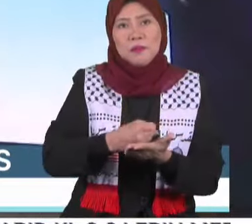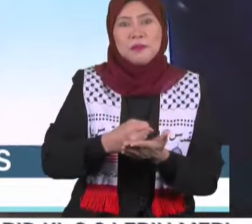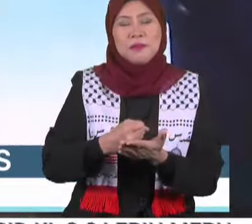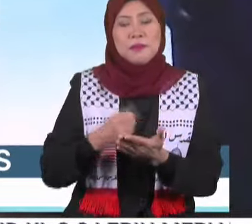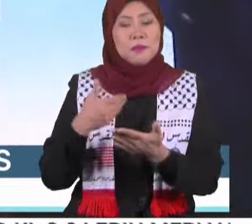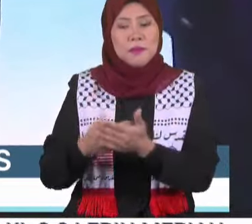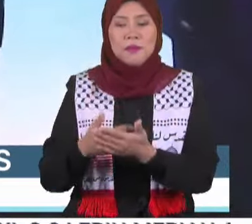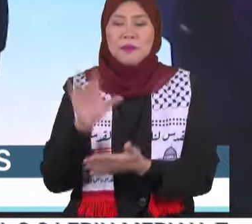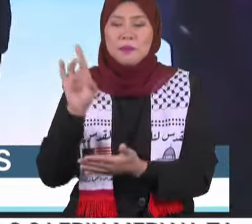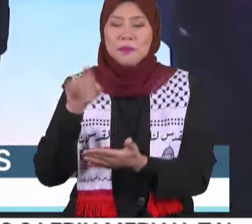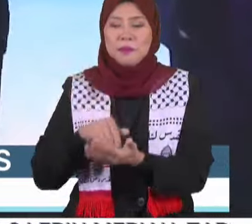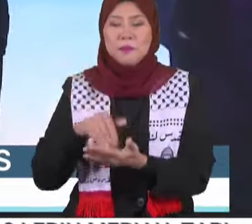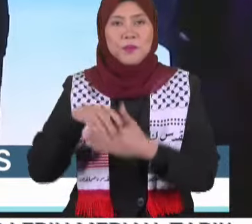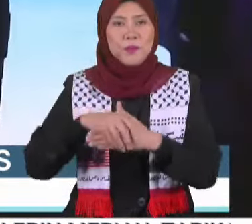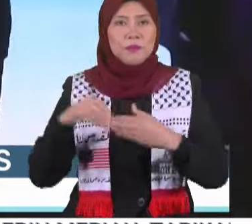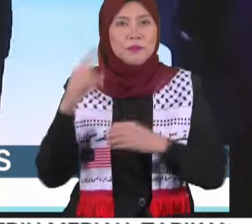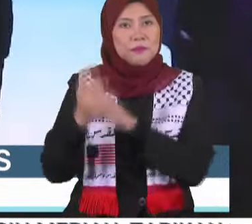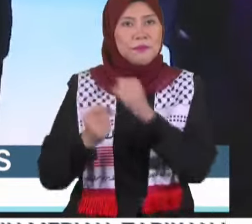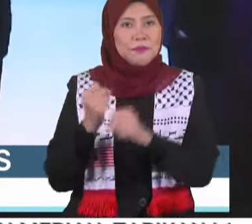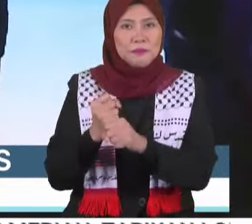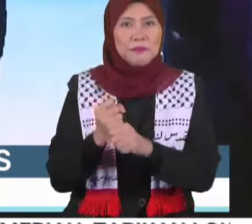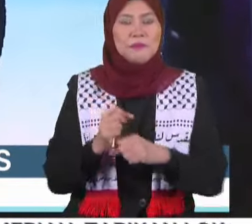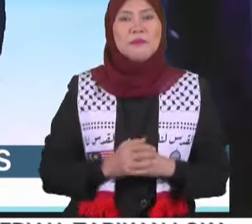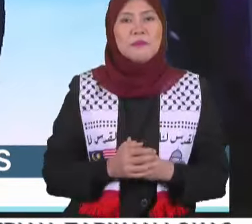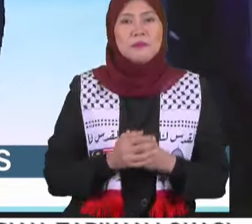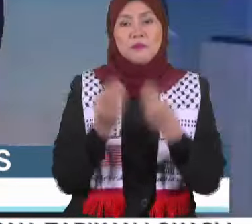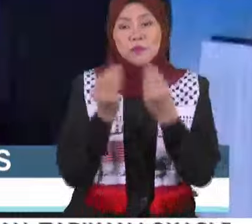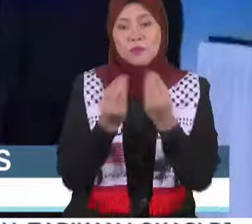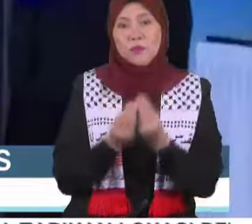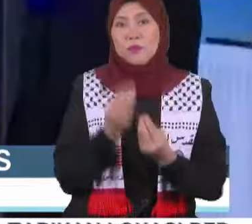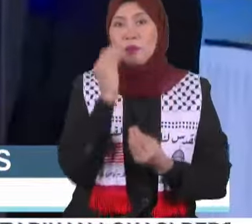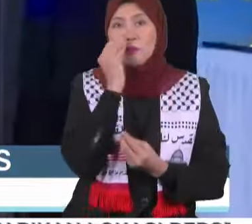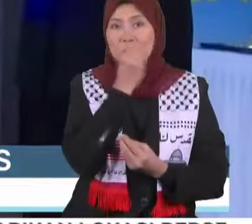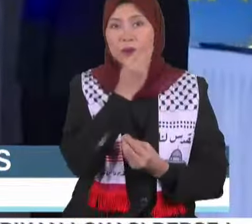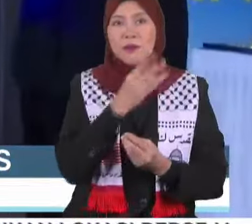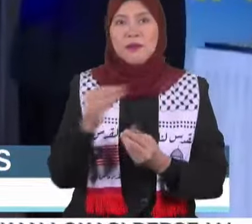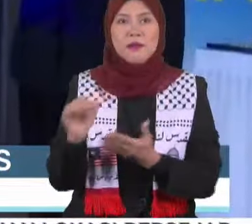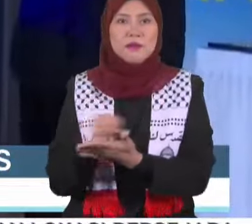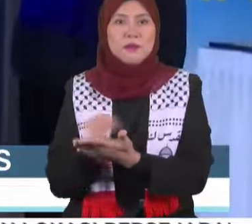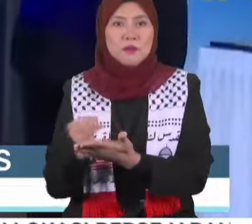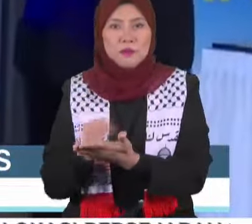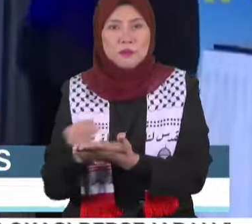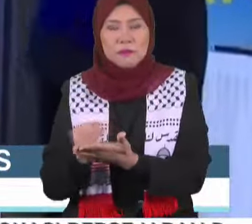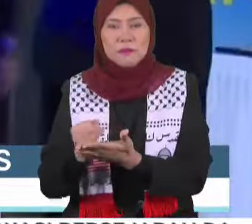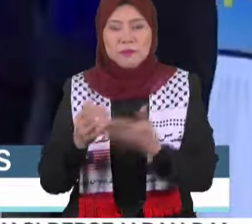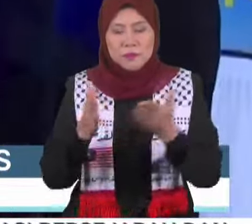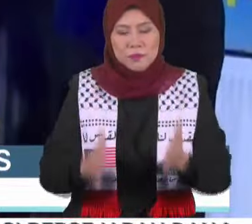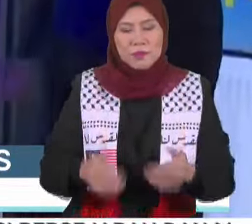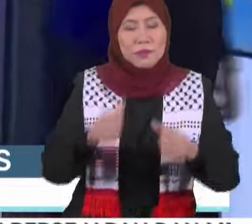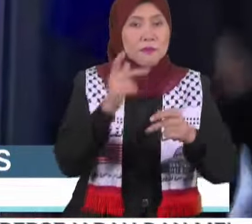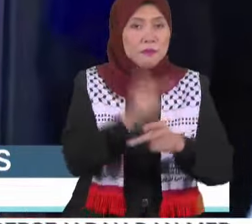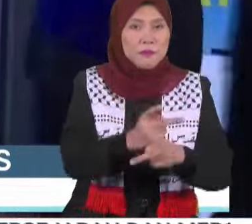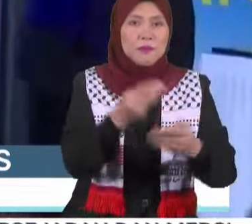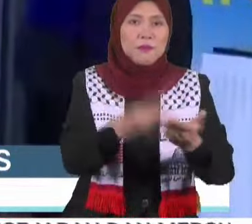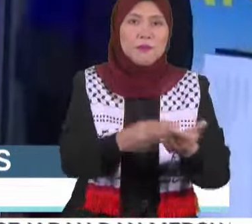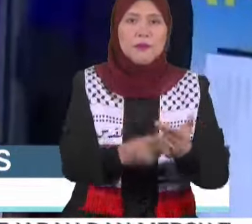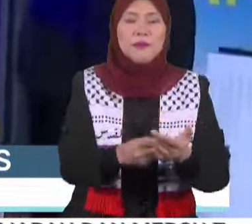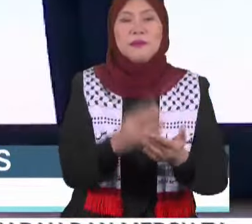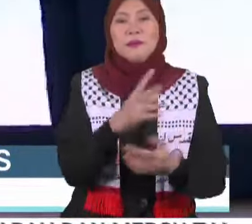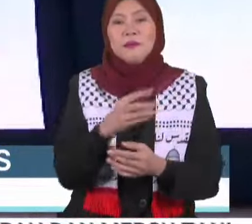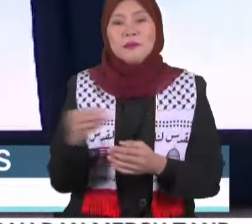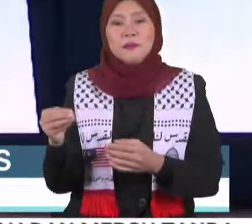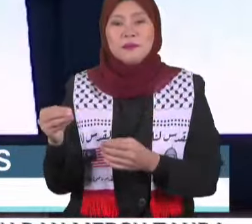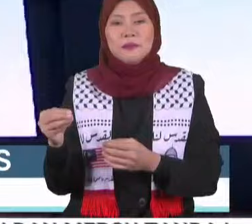sehingga RM8,000 setahun serta pelindungan takaful ke atas pendeposit. Selain kadar